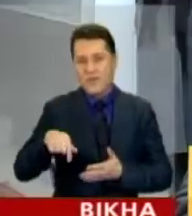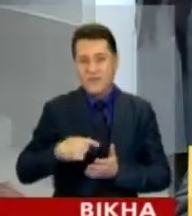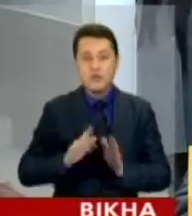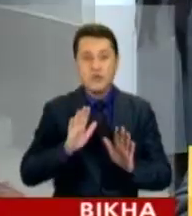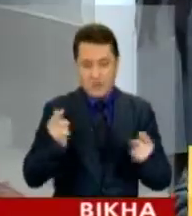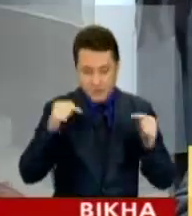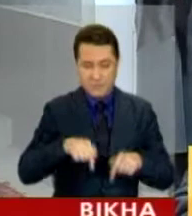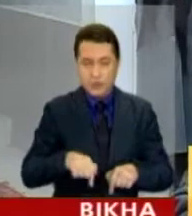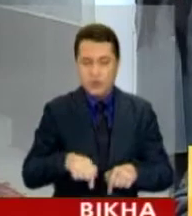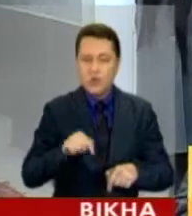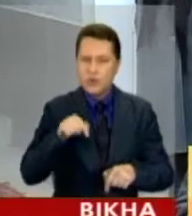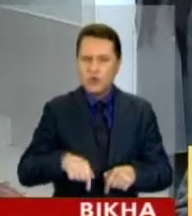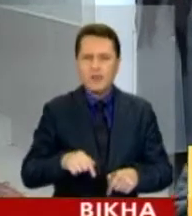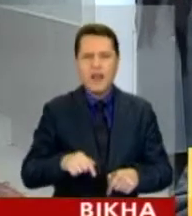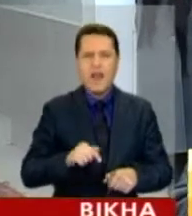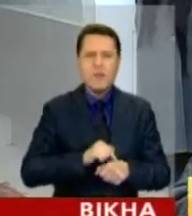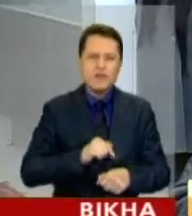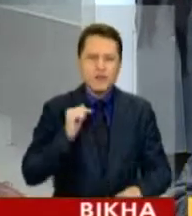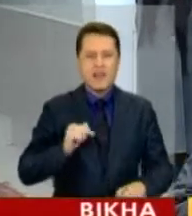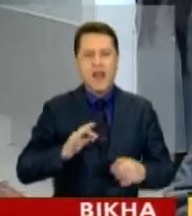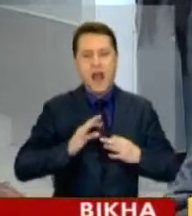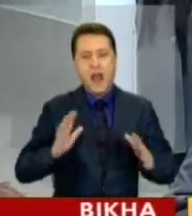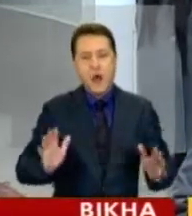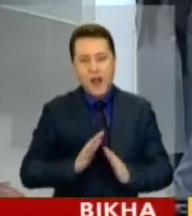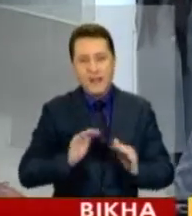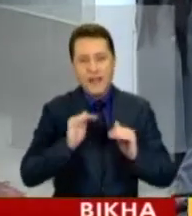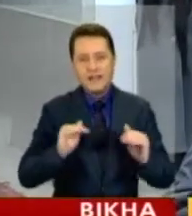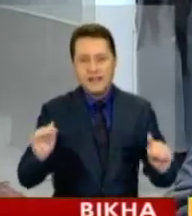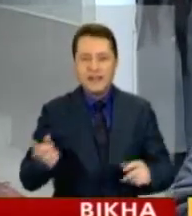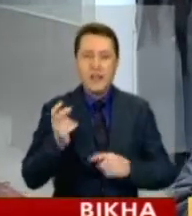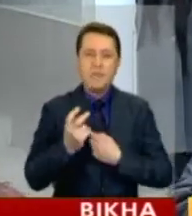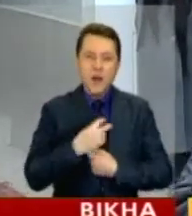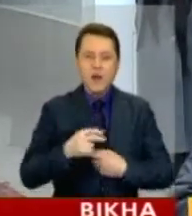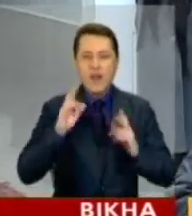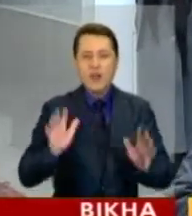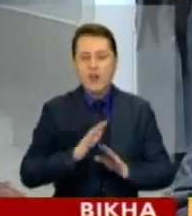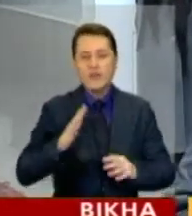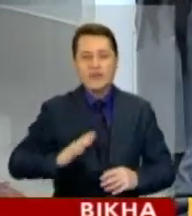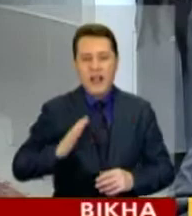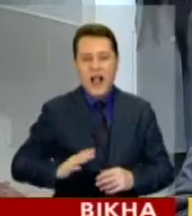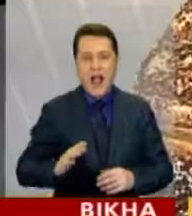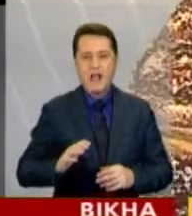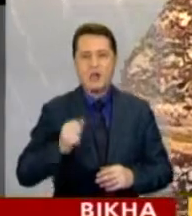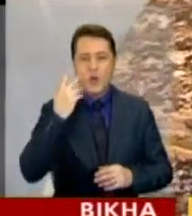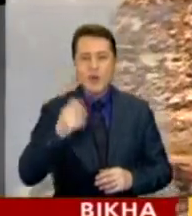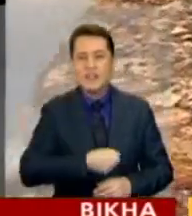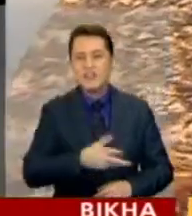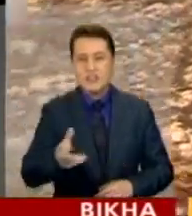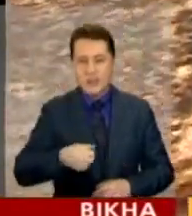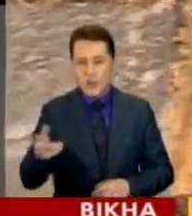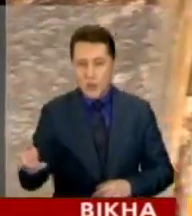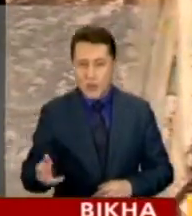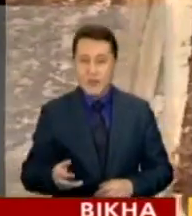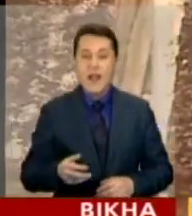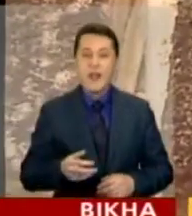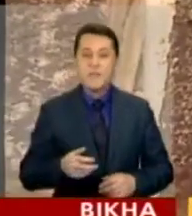Тут приповнюють почуття. Навіть ті коляда. Ми чекаєш, коли ті дітки приходять, колядують. Чекаємо, коли щедрують. Гости тут частують,